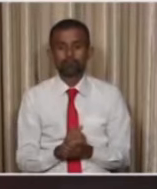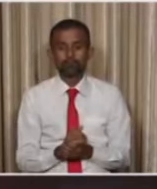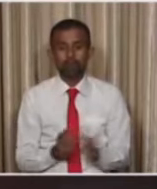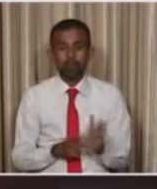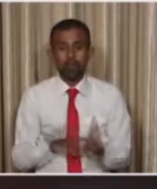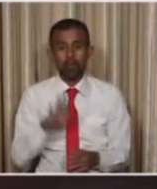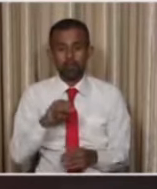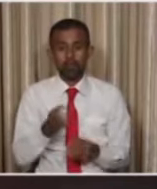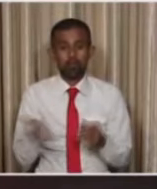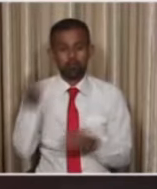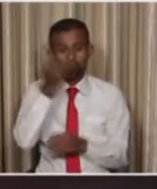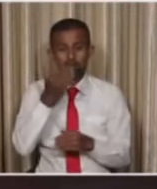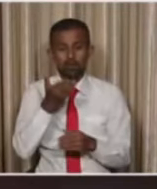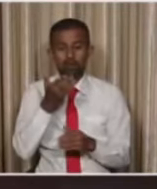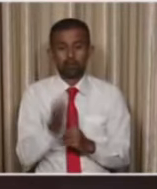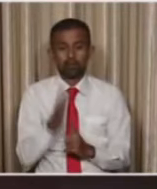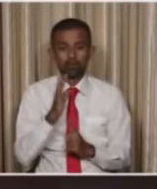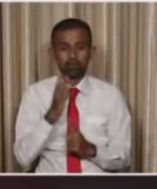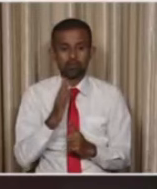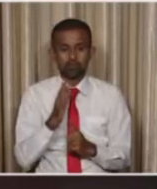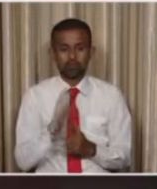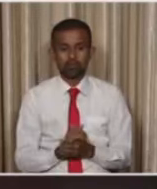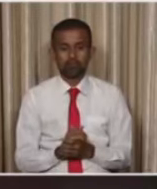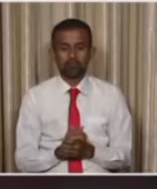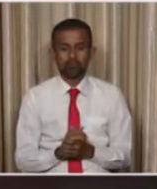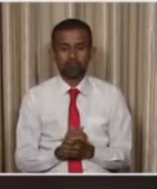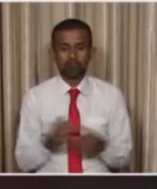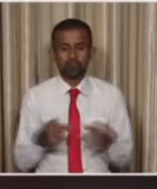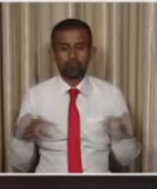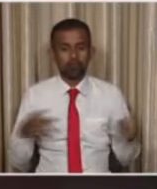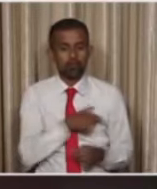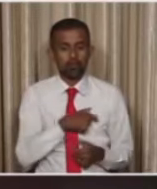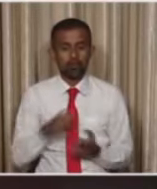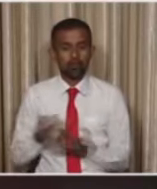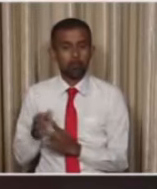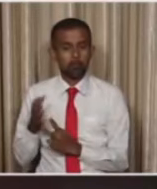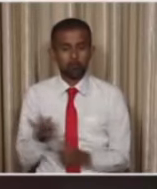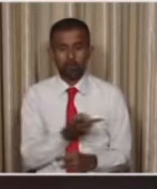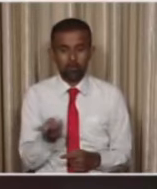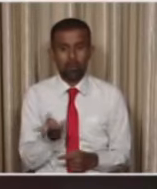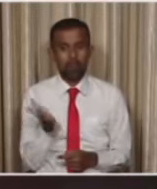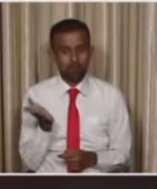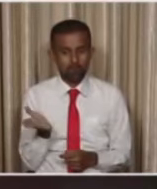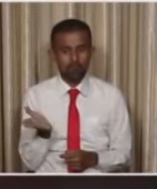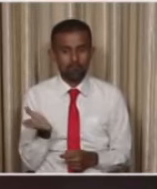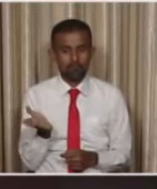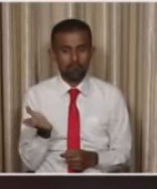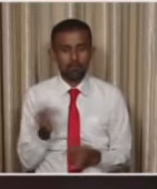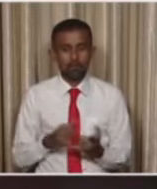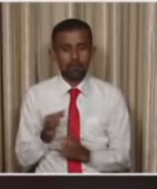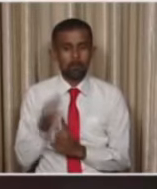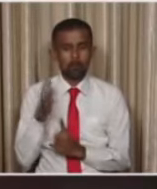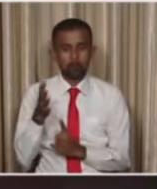ලක්ෂ 40ක ගැප් එකක් ජනාධිපති විපක්ෂ නායක සජිත් ප්‍රේමදාස මැතිතුමා අතර තියෙනවා. ඒ නිසා සජිත්